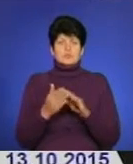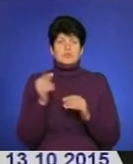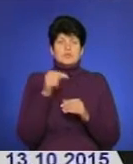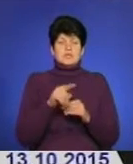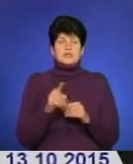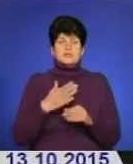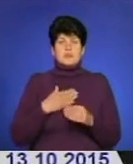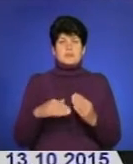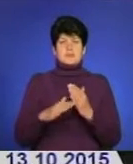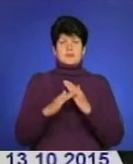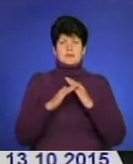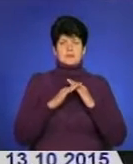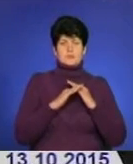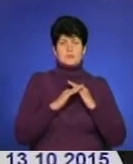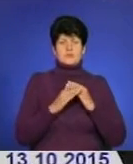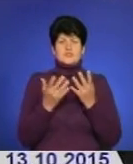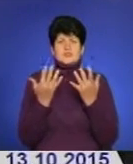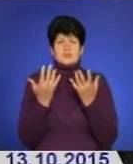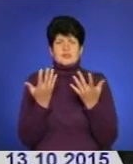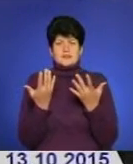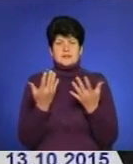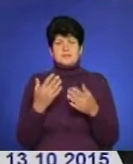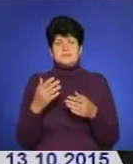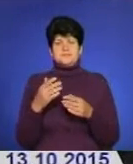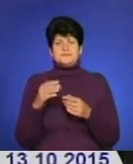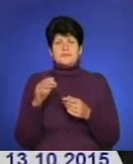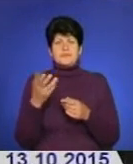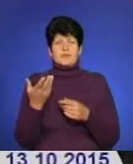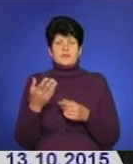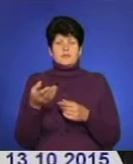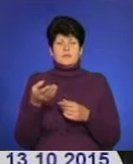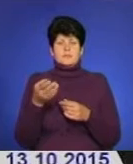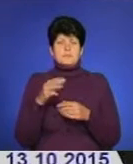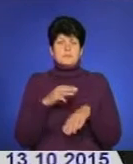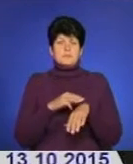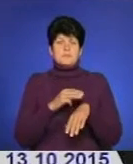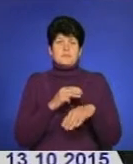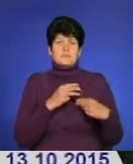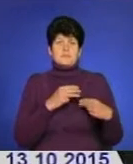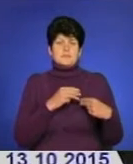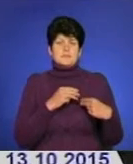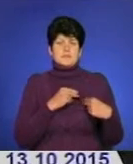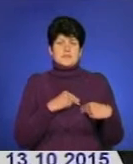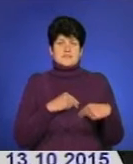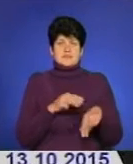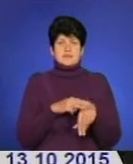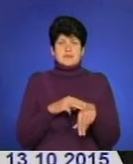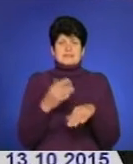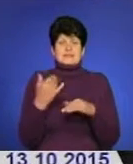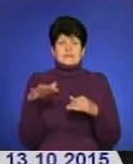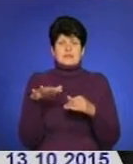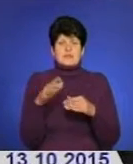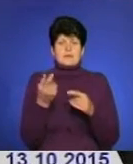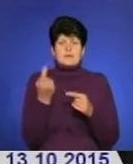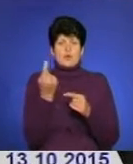надати допомогу ще декілька десятків працівників міліції з інших територій, так як нам своїх по одному